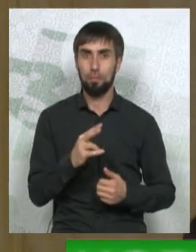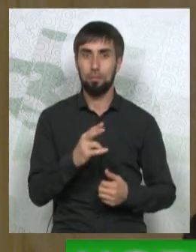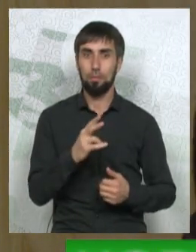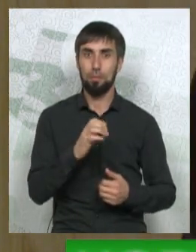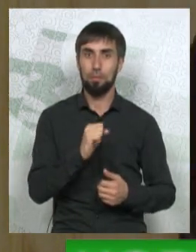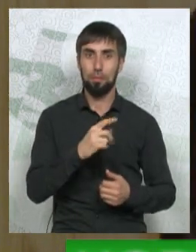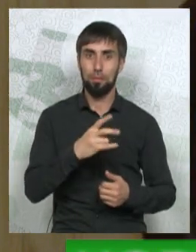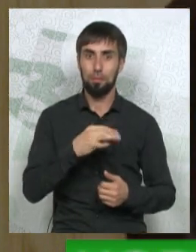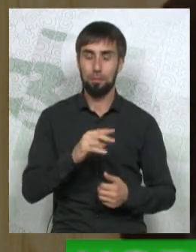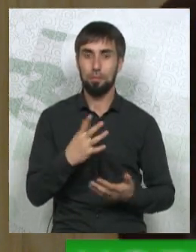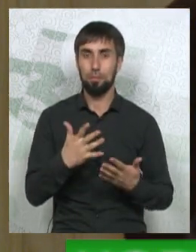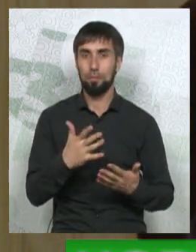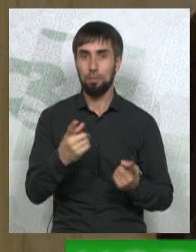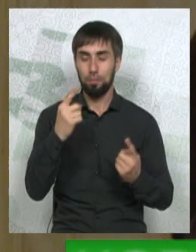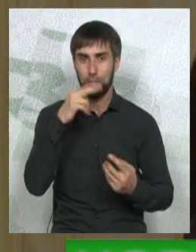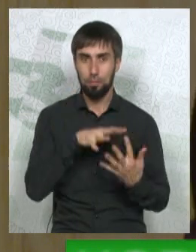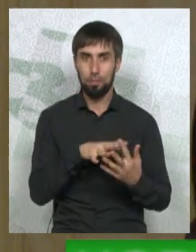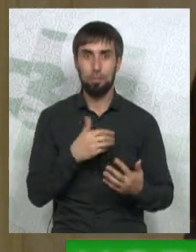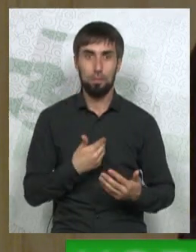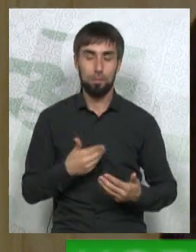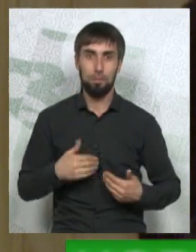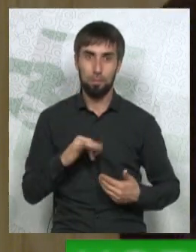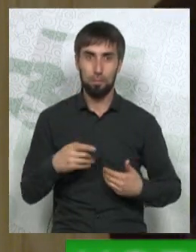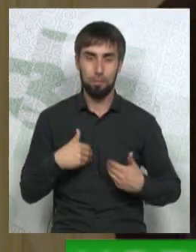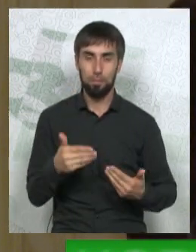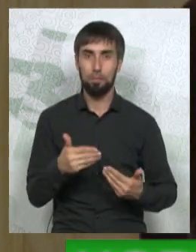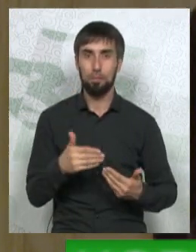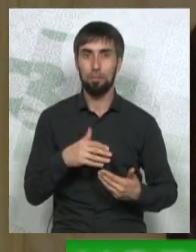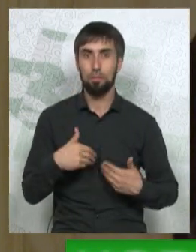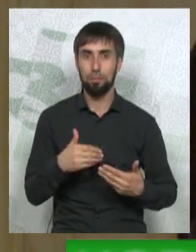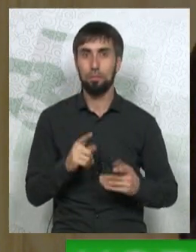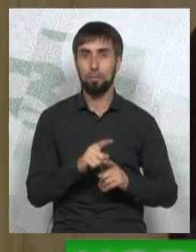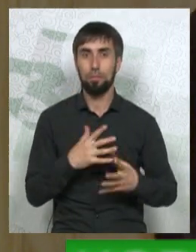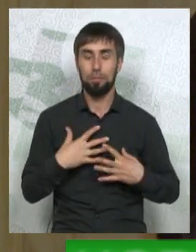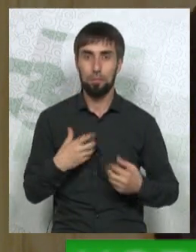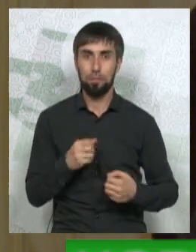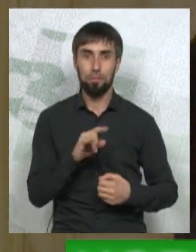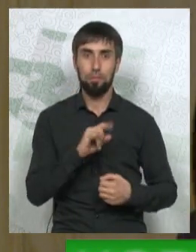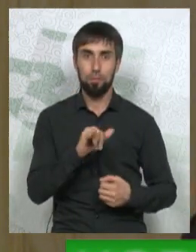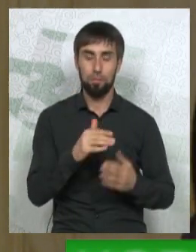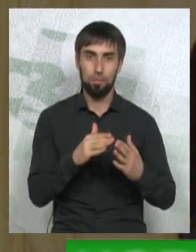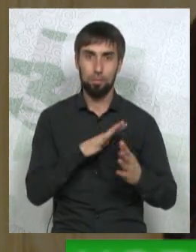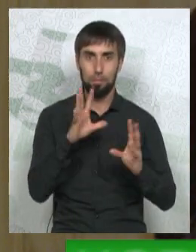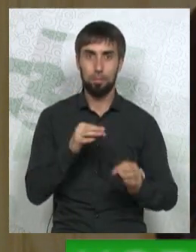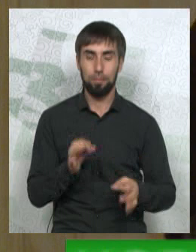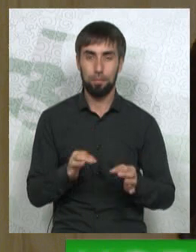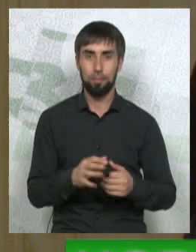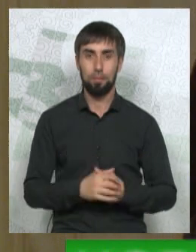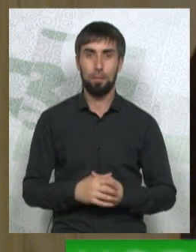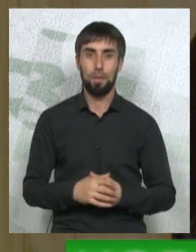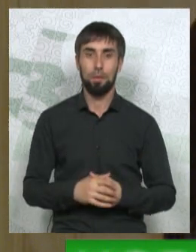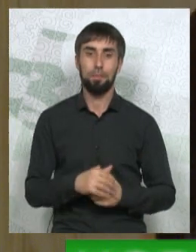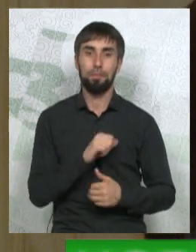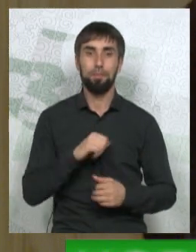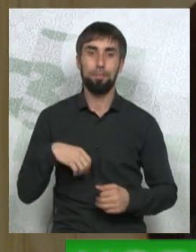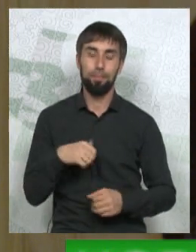Афганистане, хоть в Великой Отечественной войне. Хочу их поздравить, пожелать им здоровья, чтобы у них дома было все нормально.